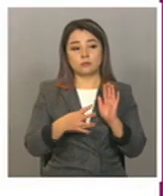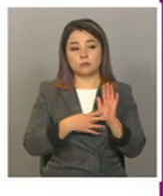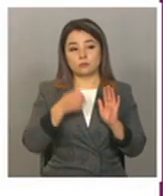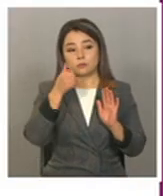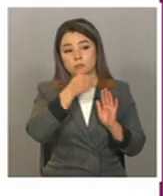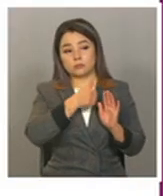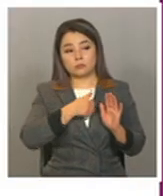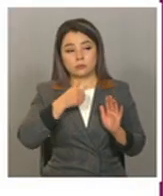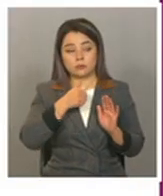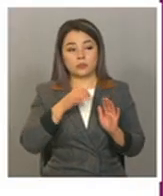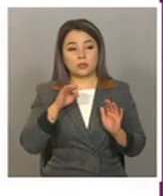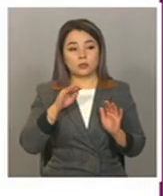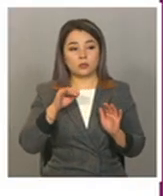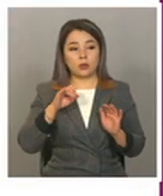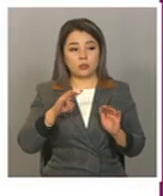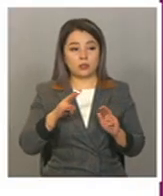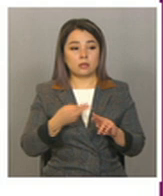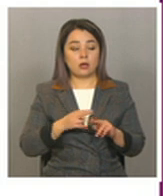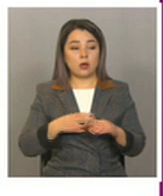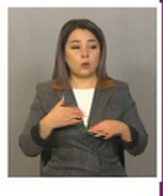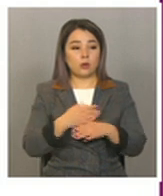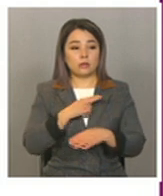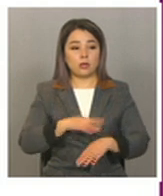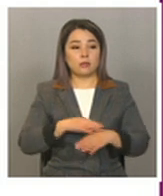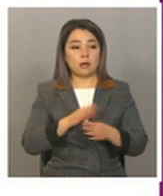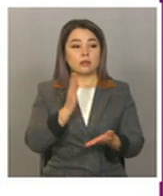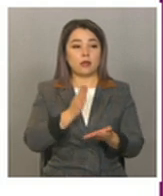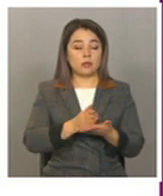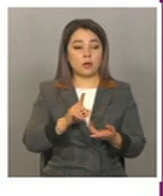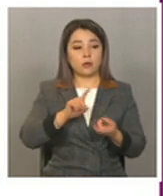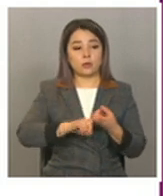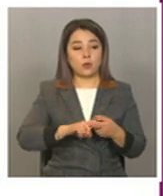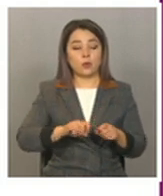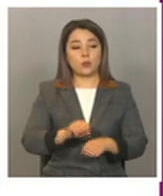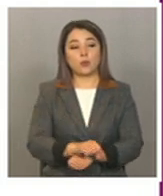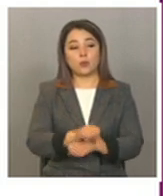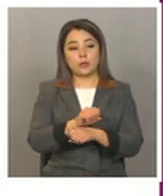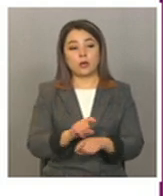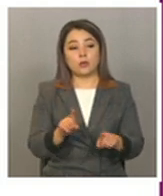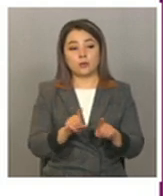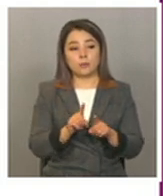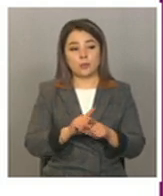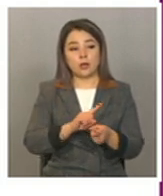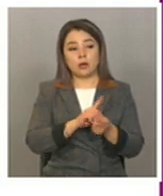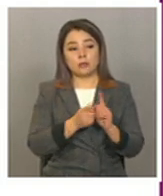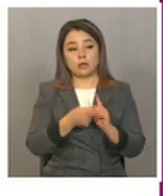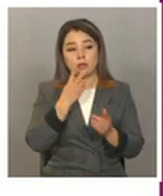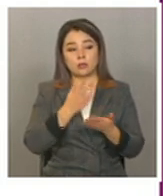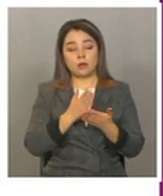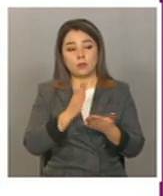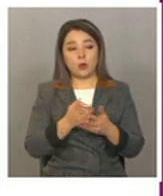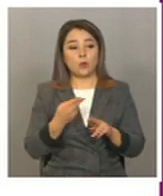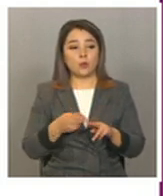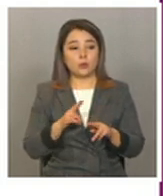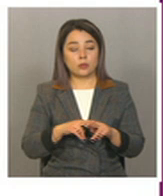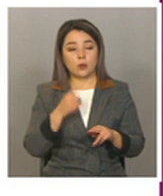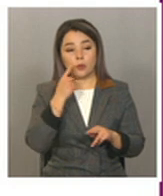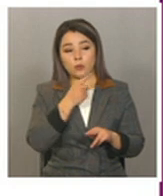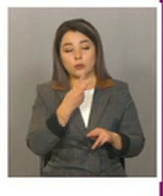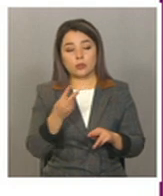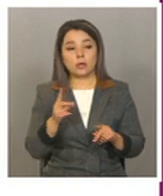1899 жылы эхетуандар қозғалысы тікелей көтерілістерге айнала бастады. Олардың көздегені